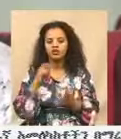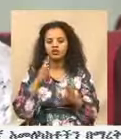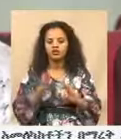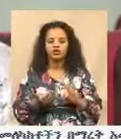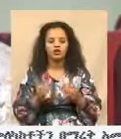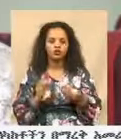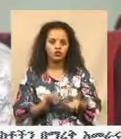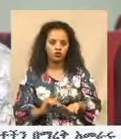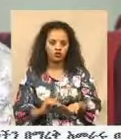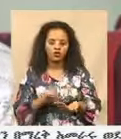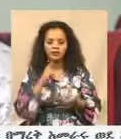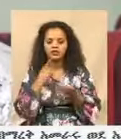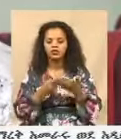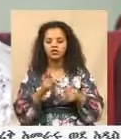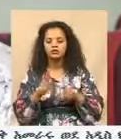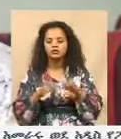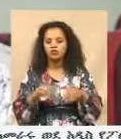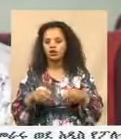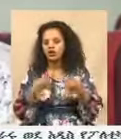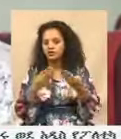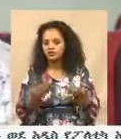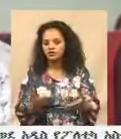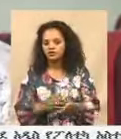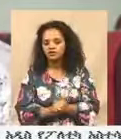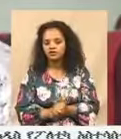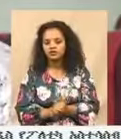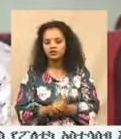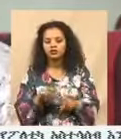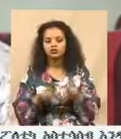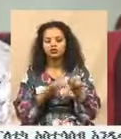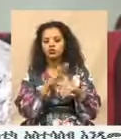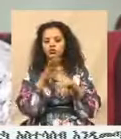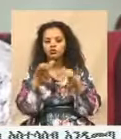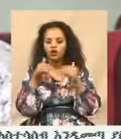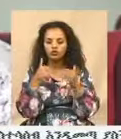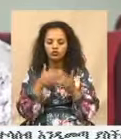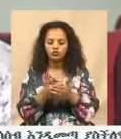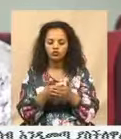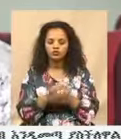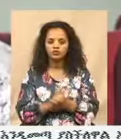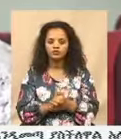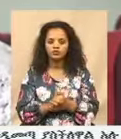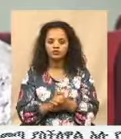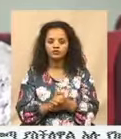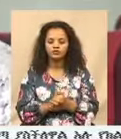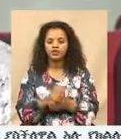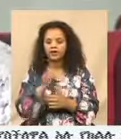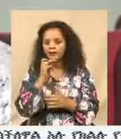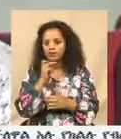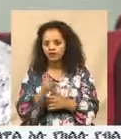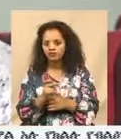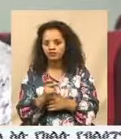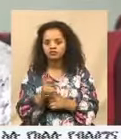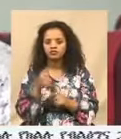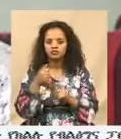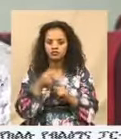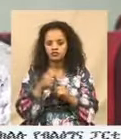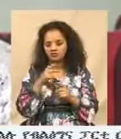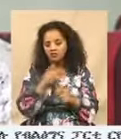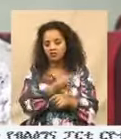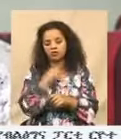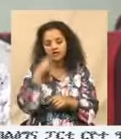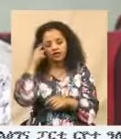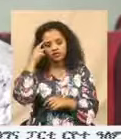የሆነ መረጃ ለህብረተሰቡ አቅርበን ህብረተሰቡ በሙሉ በደንብ በተገቢ ሁኔታ ይከተባል ብለን